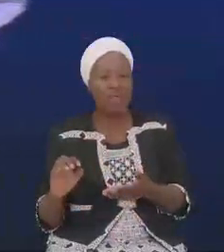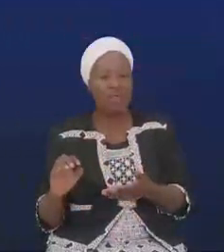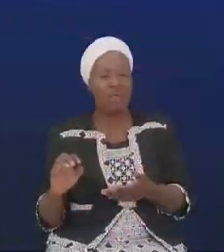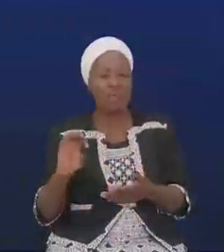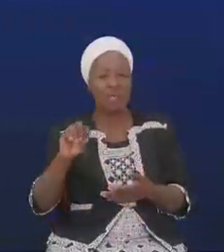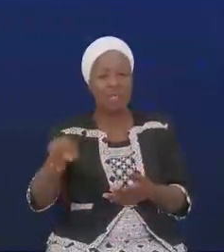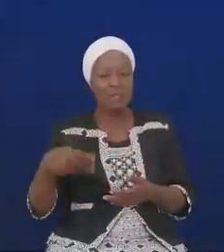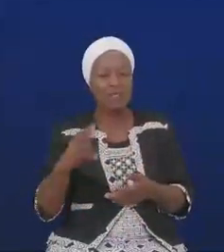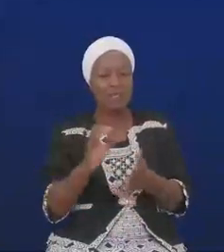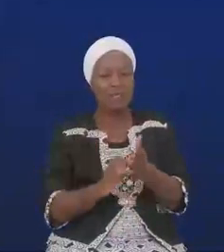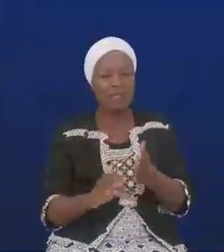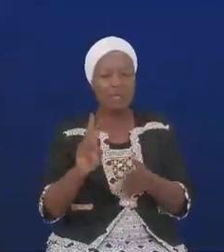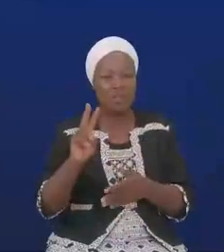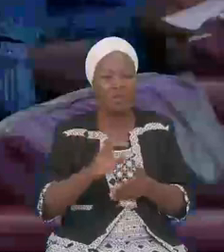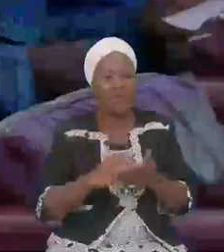Éphésiens